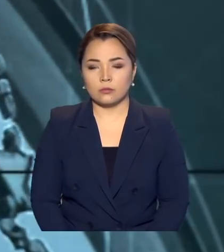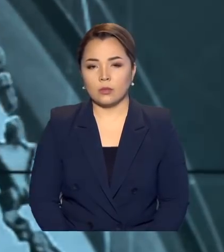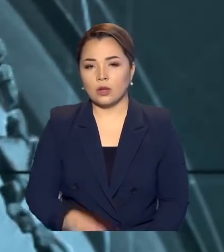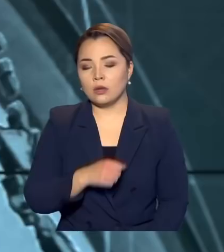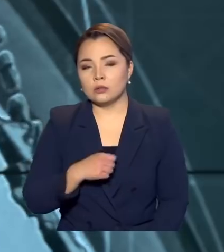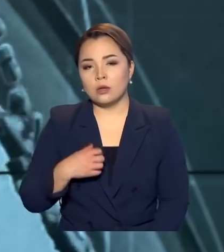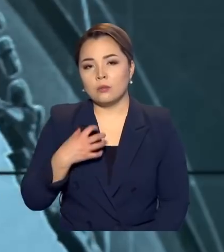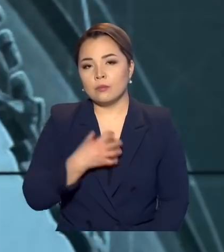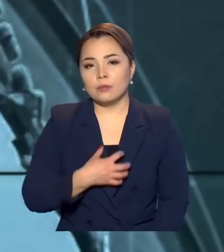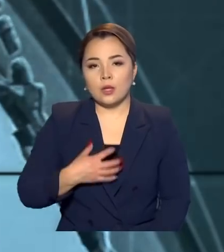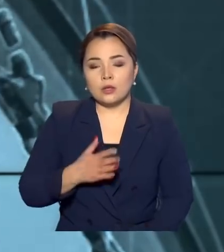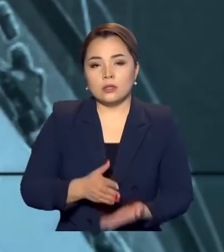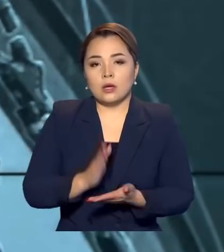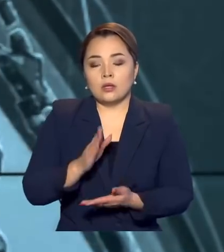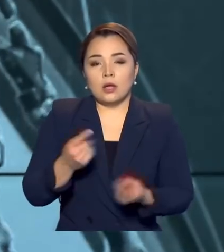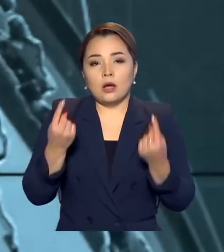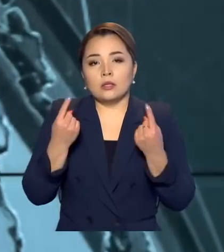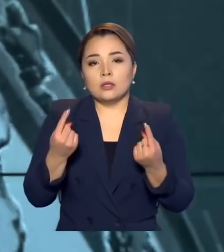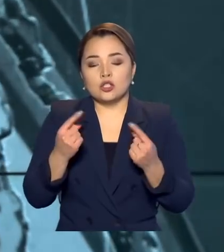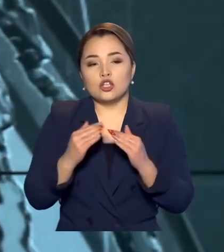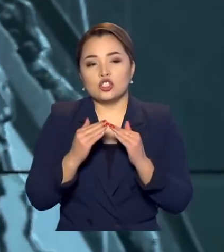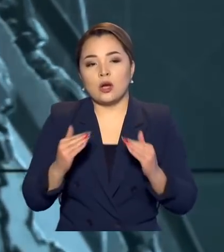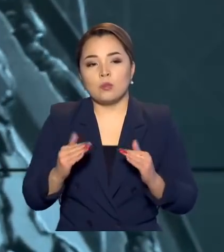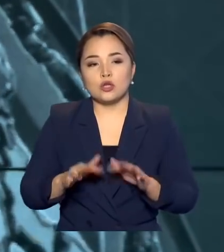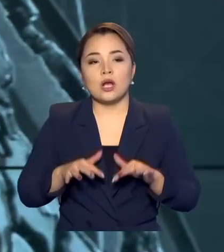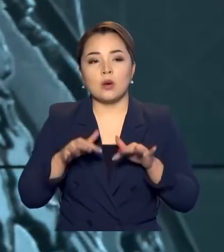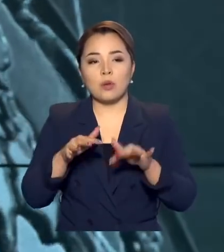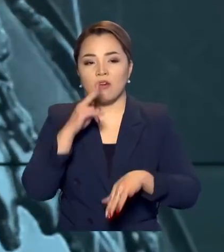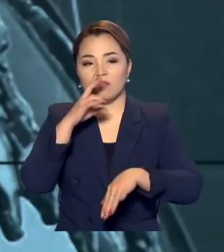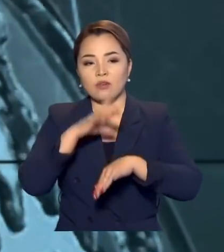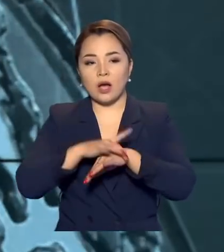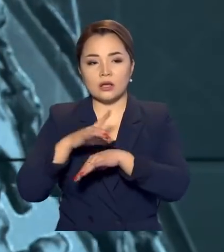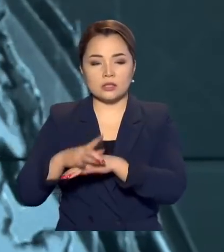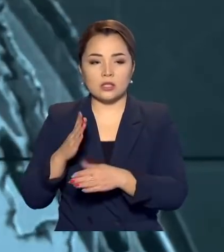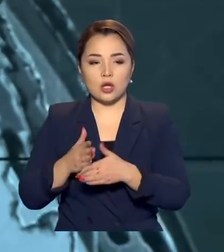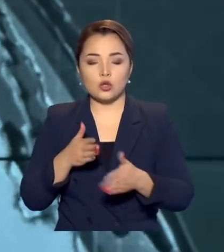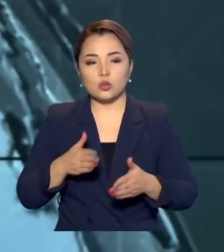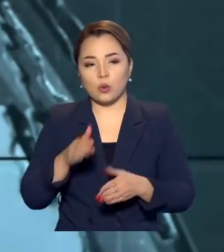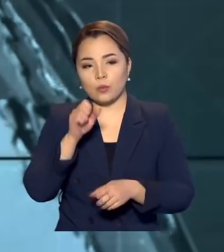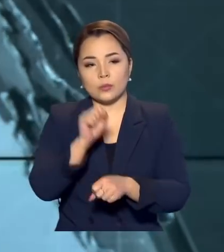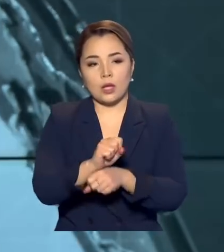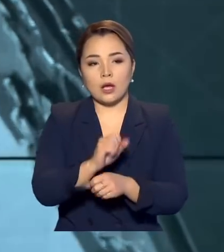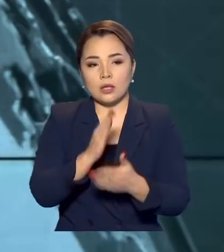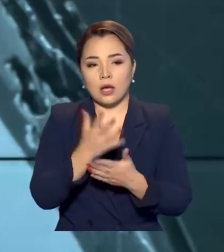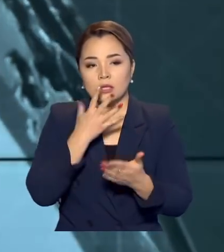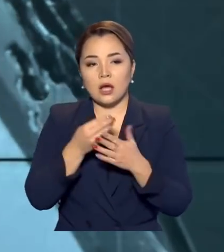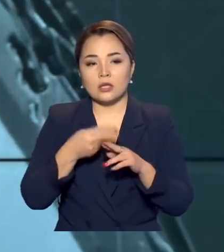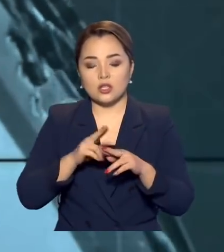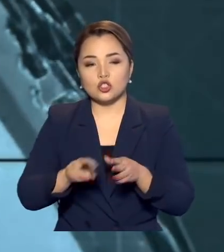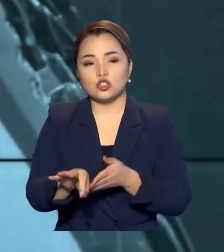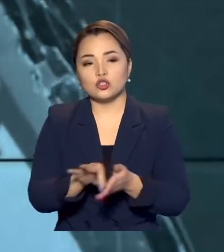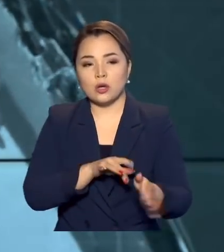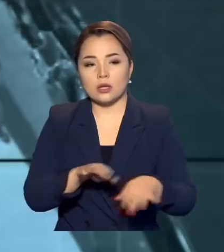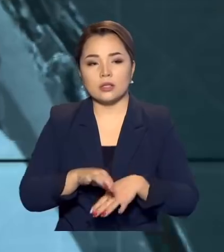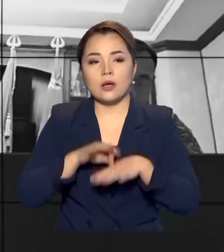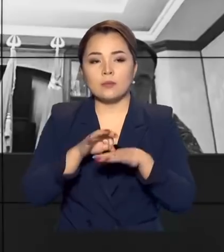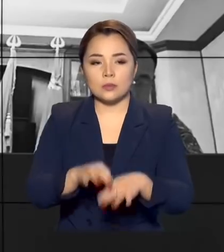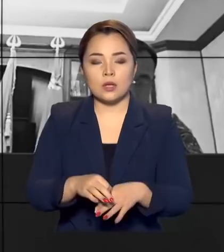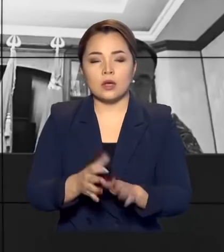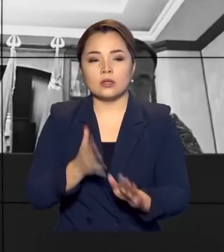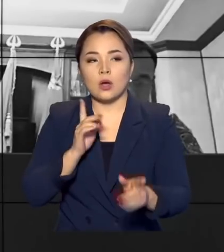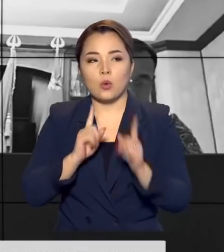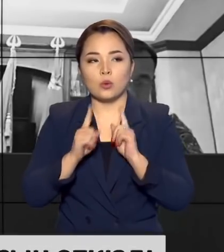Аса маңызды әрі стратегиялық нысандарға шабуыл жасау фактілерінің жол кесілді. Президент төрағалығымен өткен шұғыл әрекет ету штабының